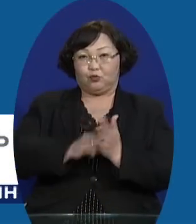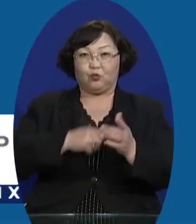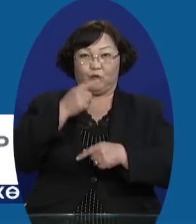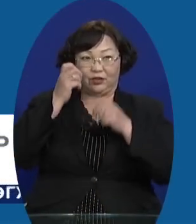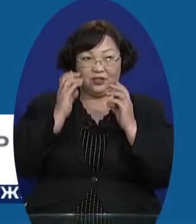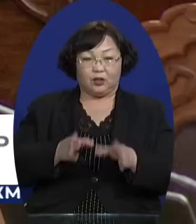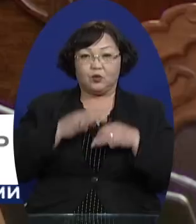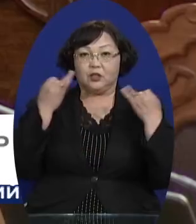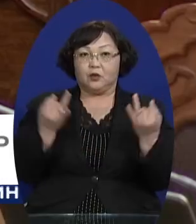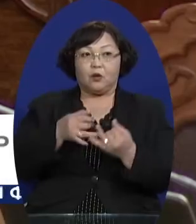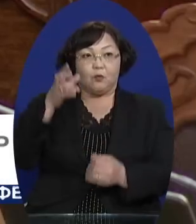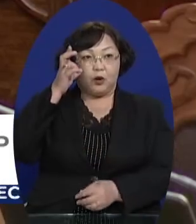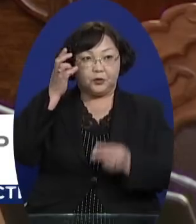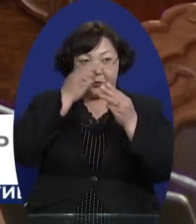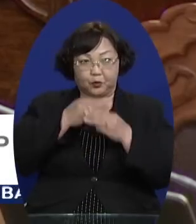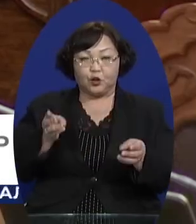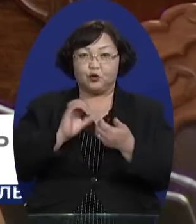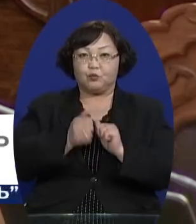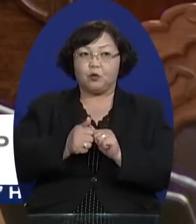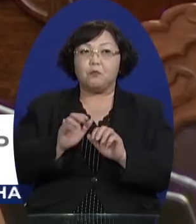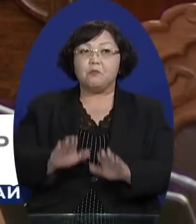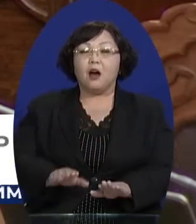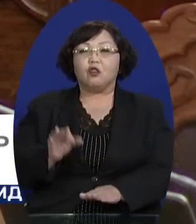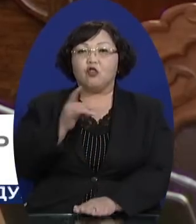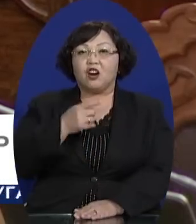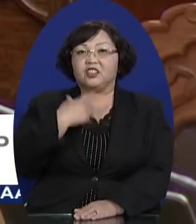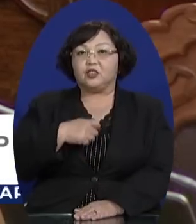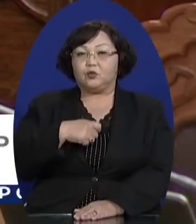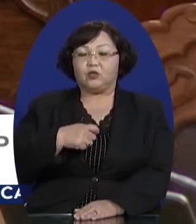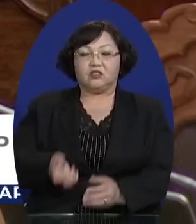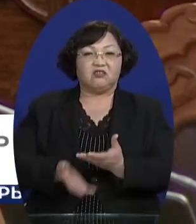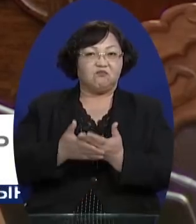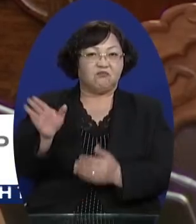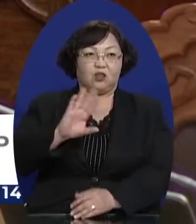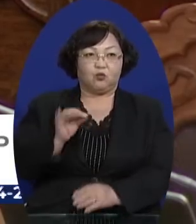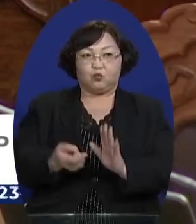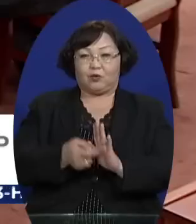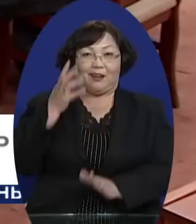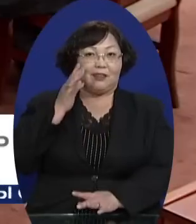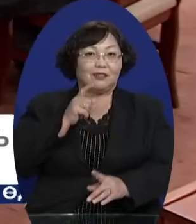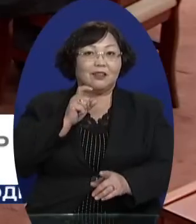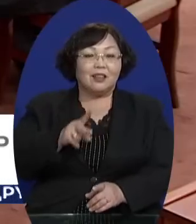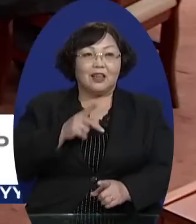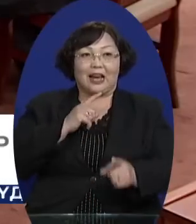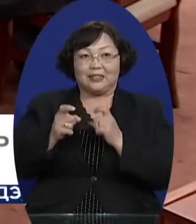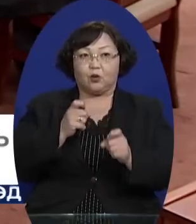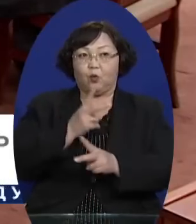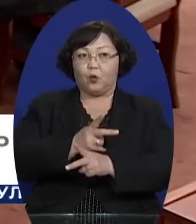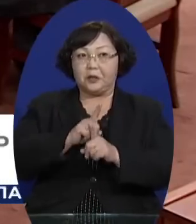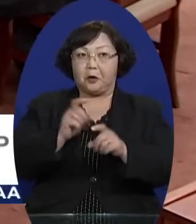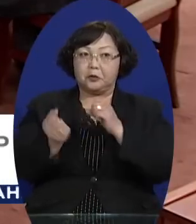соёлын спортын байнгын хороо дэмжээгүй. Байнгын хорооны гишүүдийн хувьд үндсэн гадаад хэлний харилцааг хуулиар онцгойлон зохицуулах